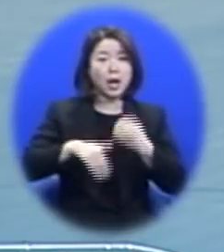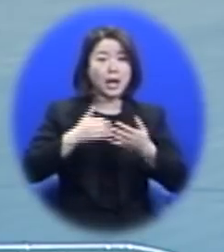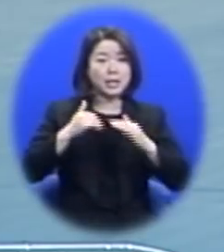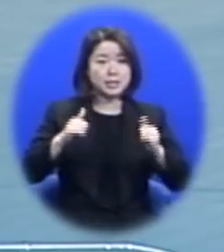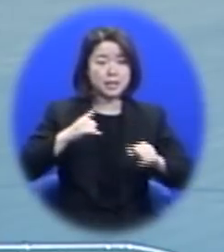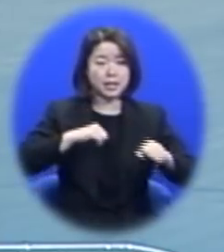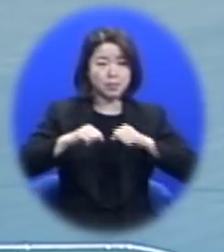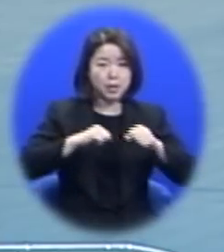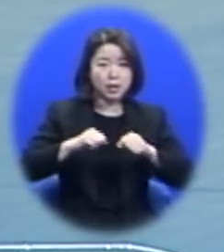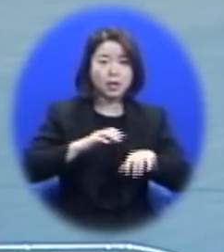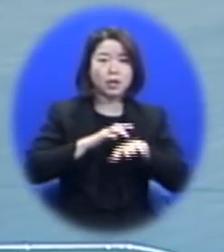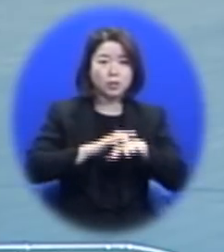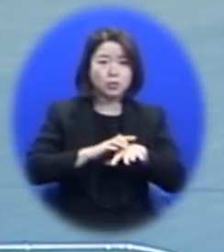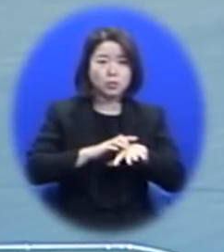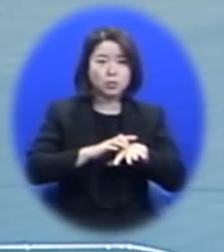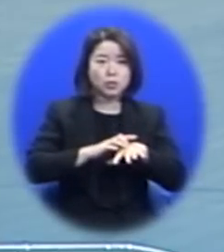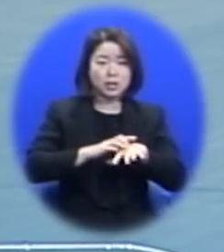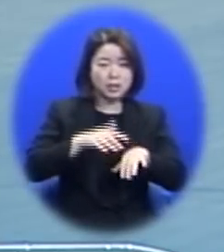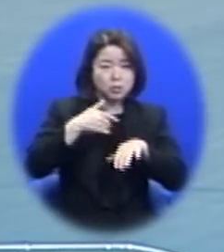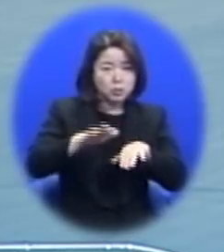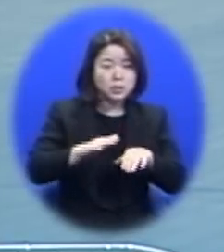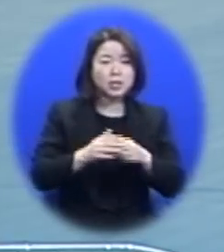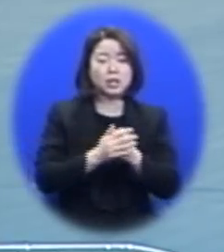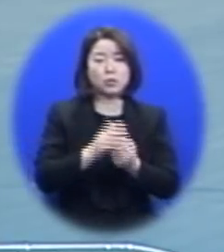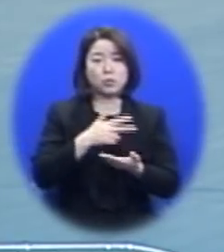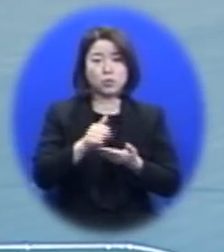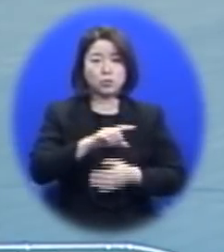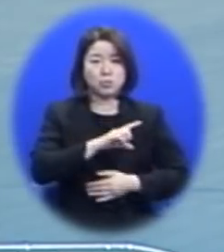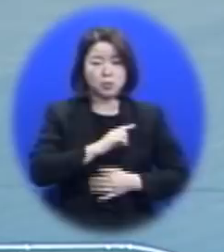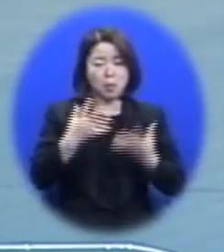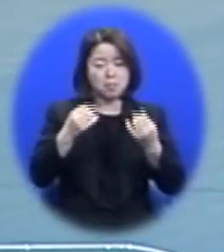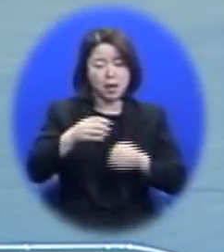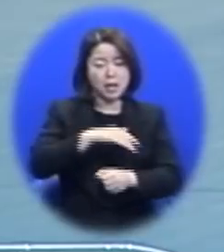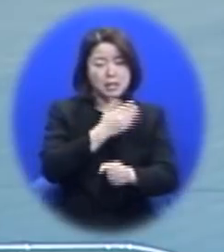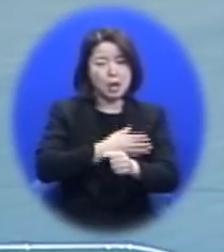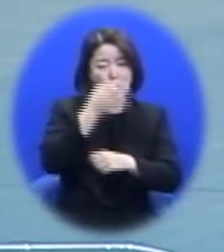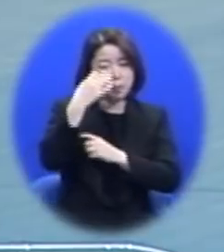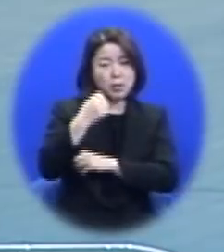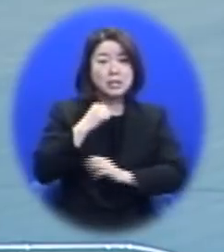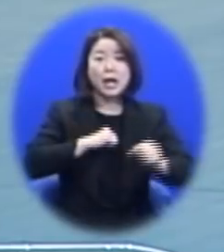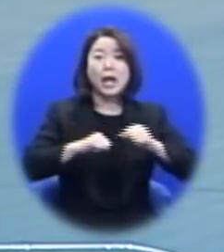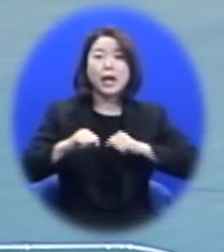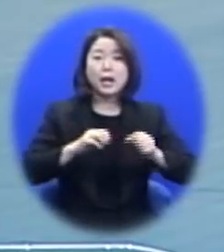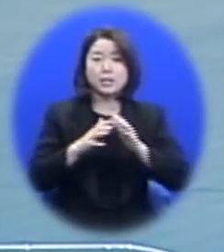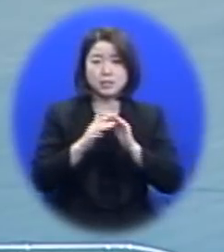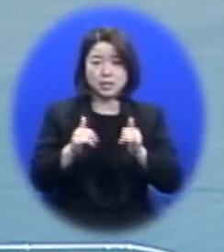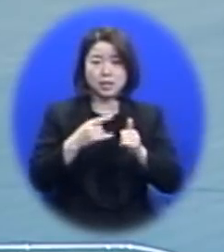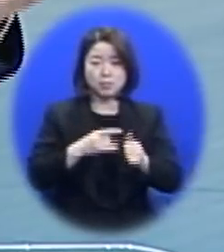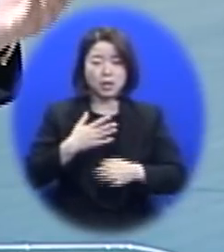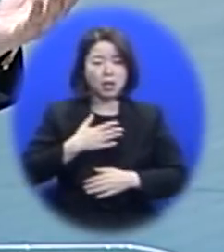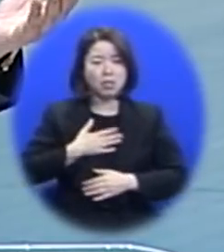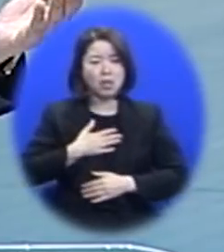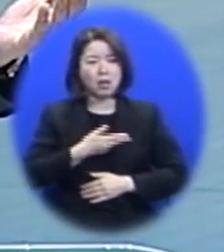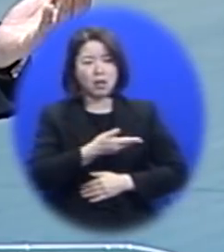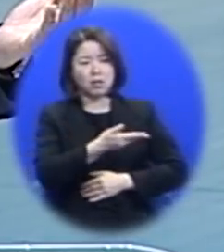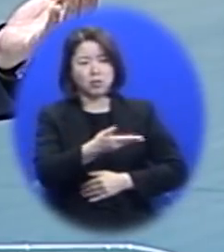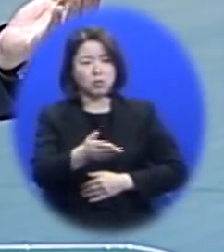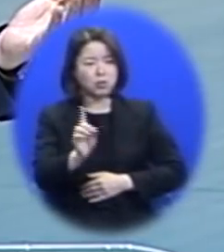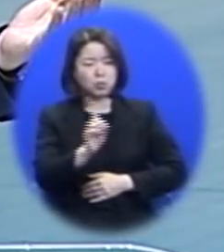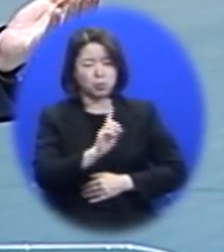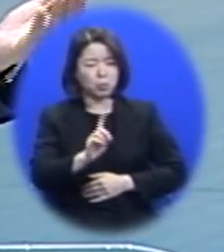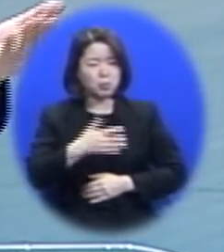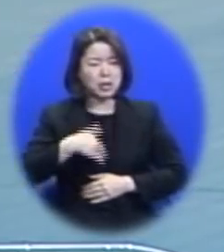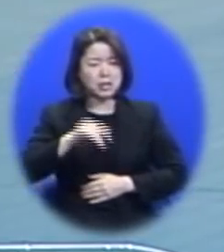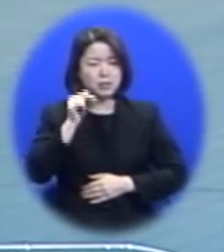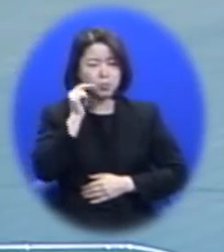이름으로 귀신을 쫓아내며 주의 이름으로 많은 권능을 행하였던 이들에게 내가 너희를 도무지 알지 못한다